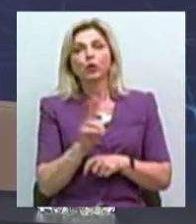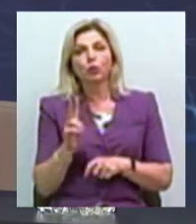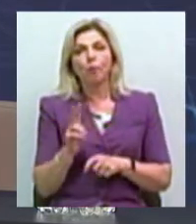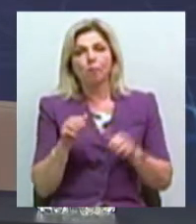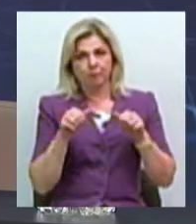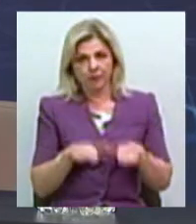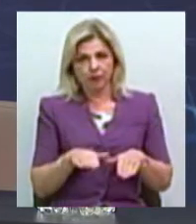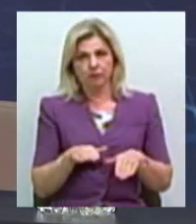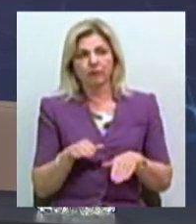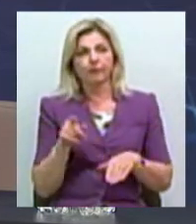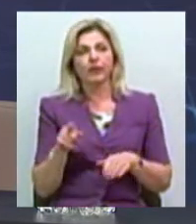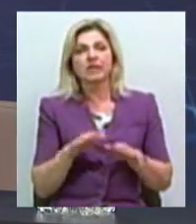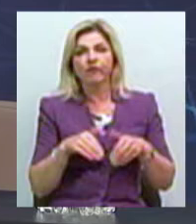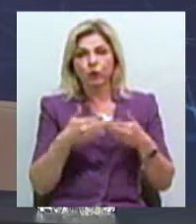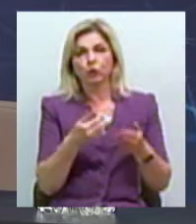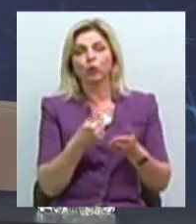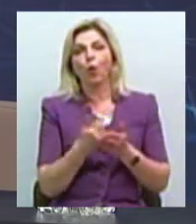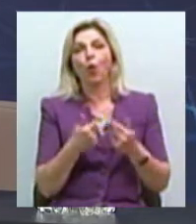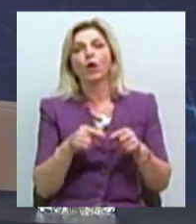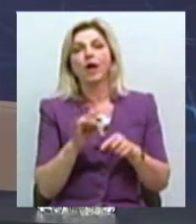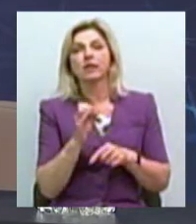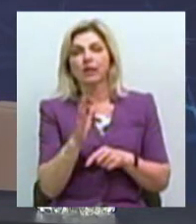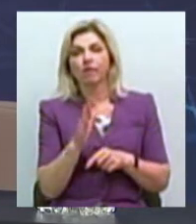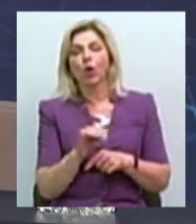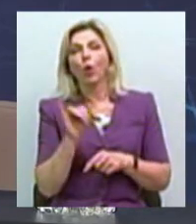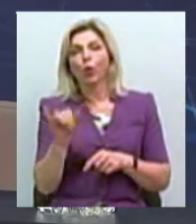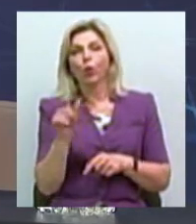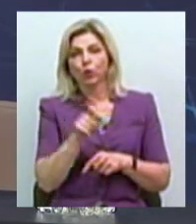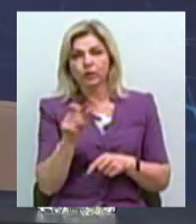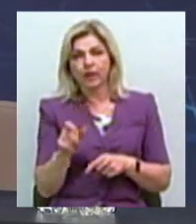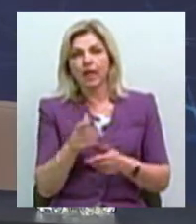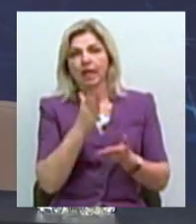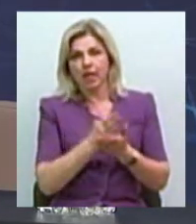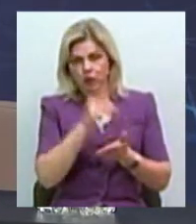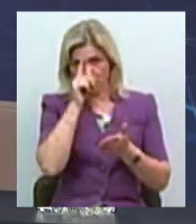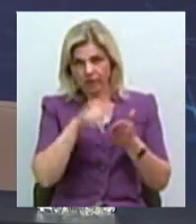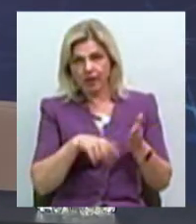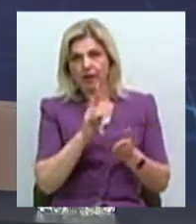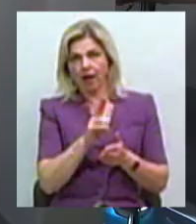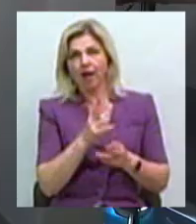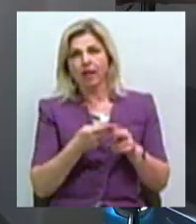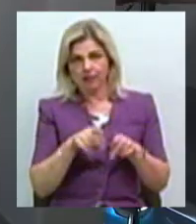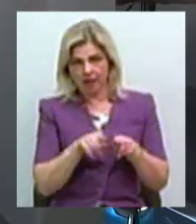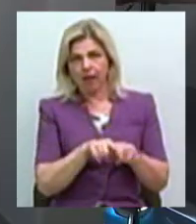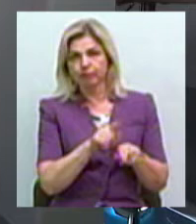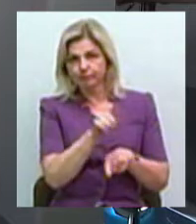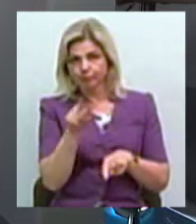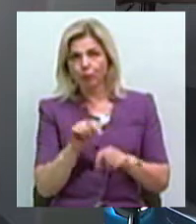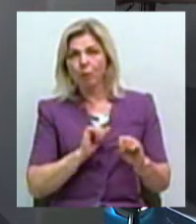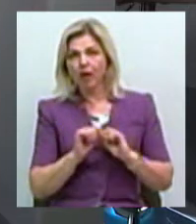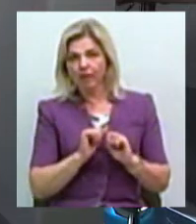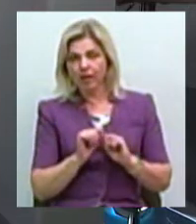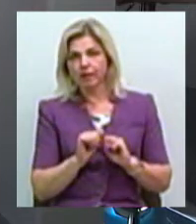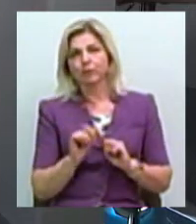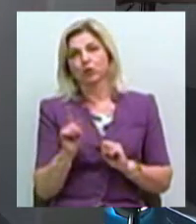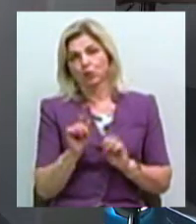що вони звернуться до органів, в них є довіра до органів соціального захисту, до органів державної влади, да, для того, щоб вони змогли встановити цей